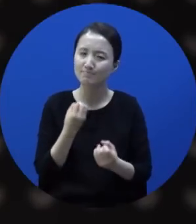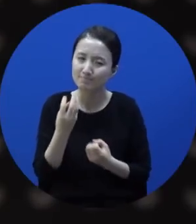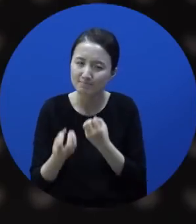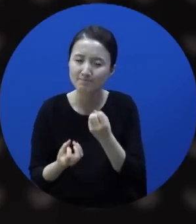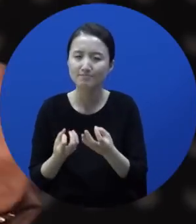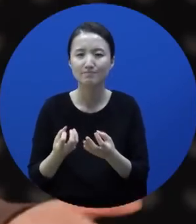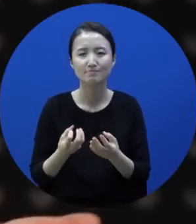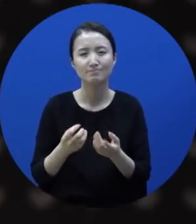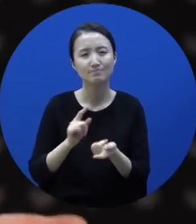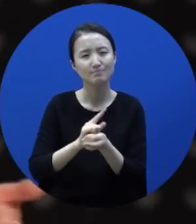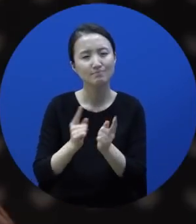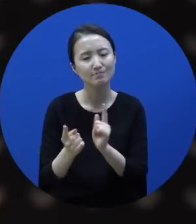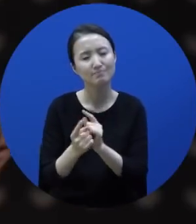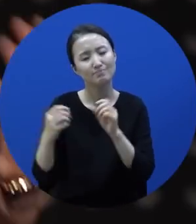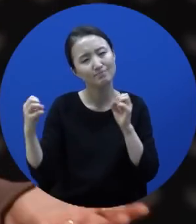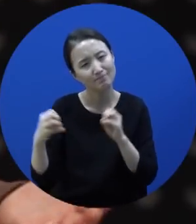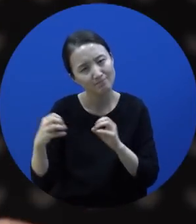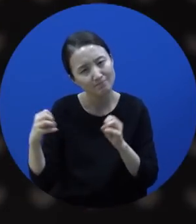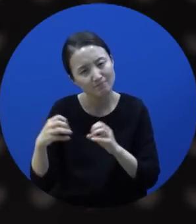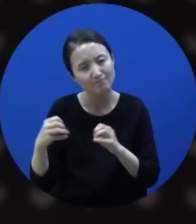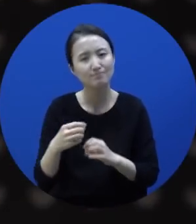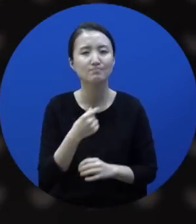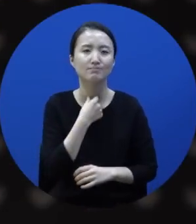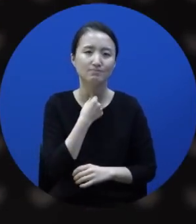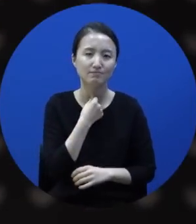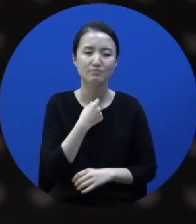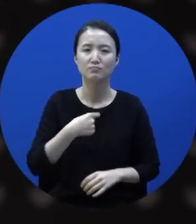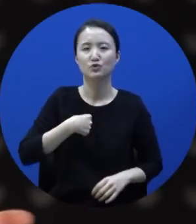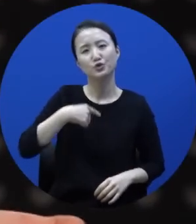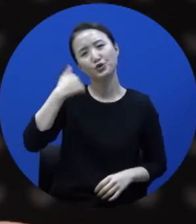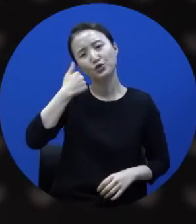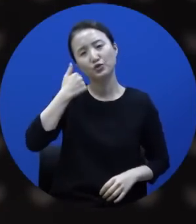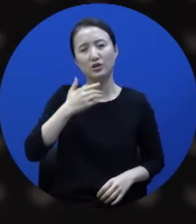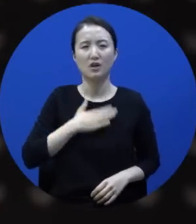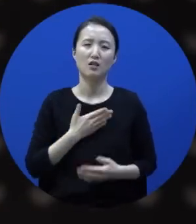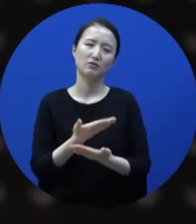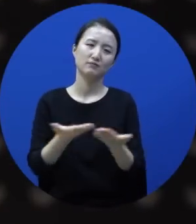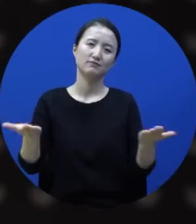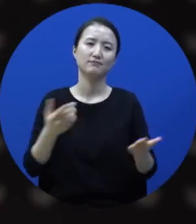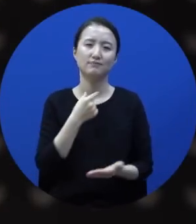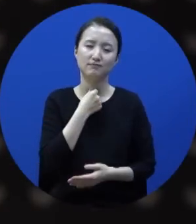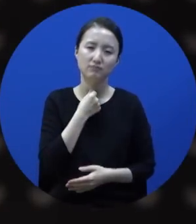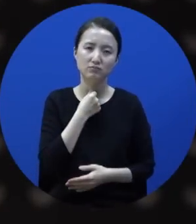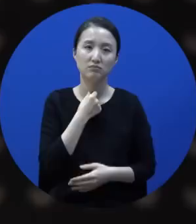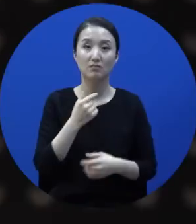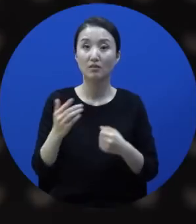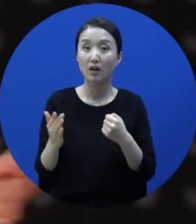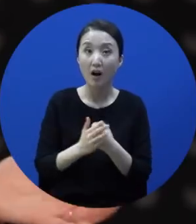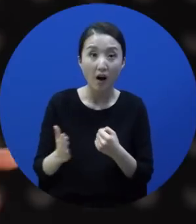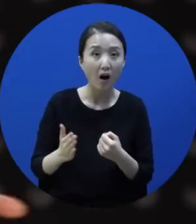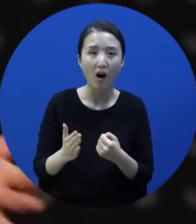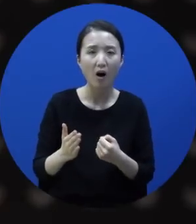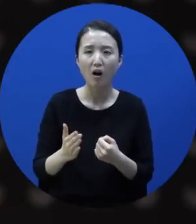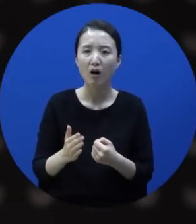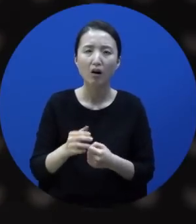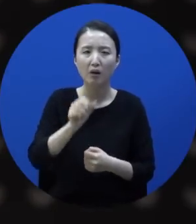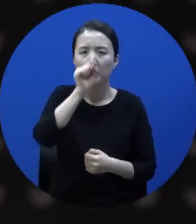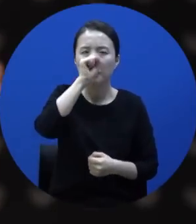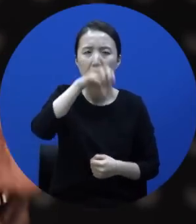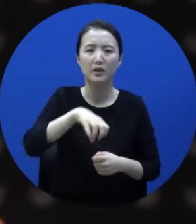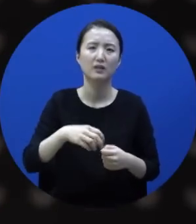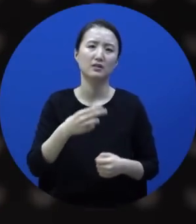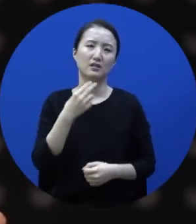시대이기 때문에 나라는 사람이 어떤 사람이야 자꾸 드러내고 싶고 근데 그런 자리가 없는 거죠. 그러니까 자꾸 밖으로